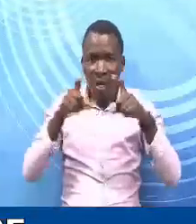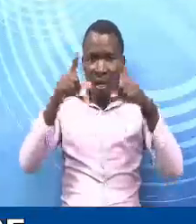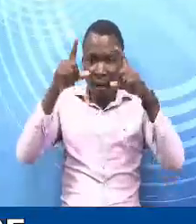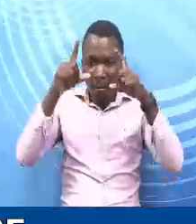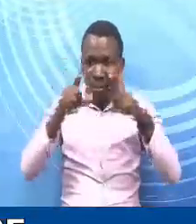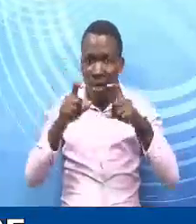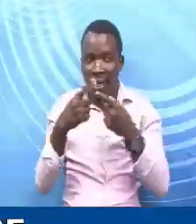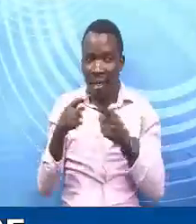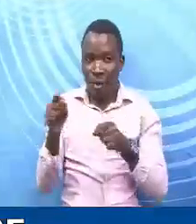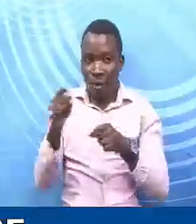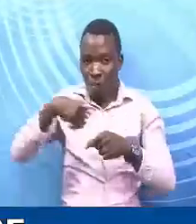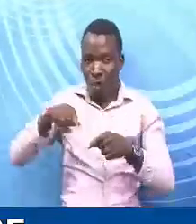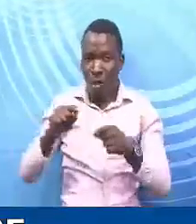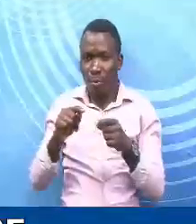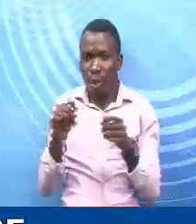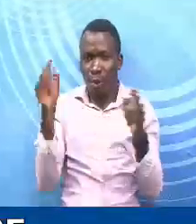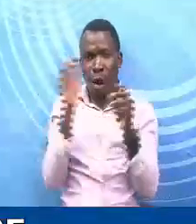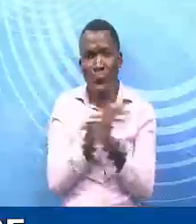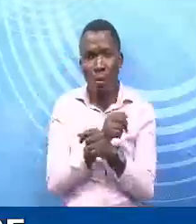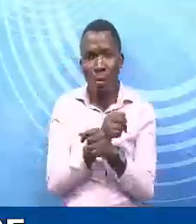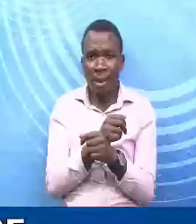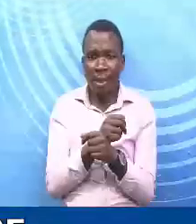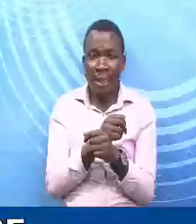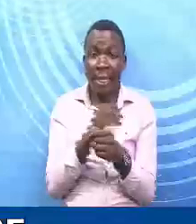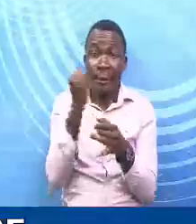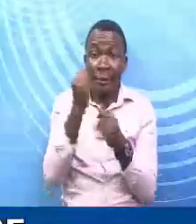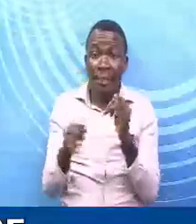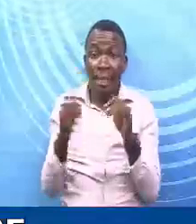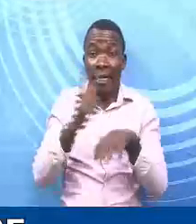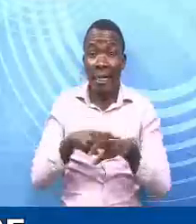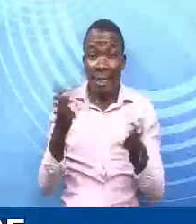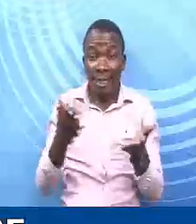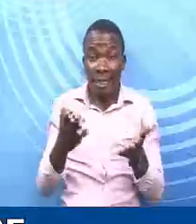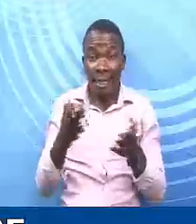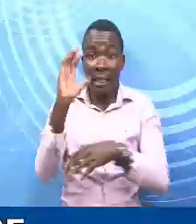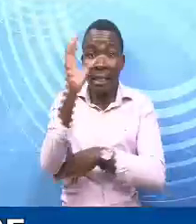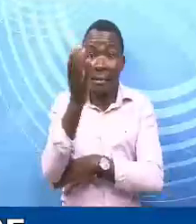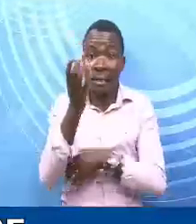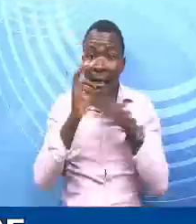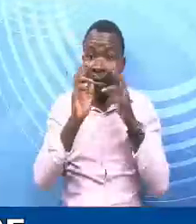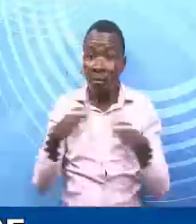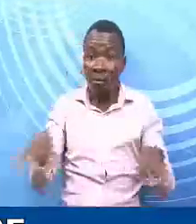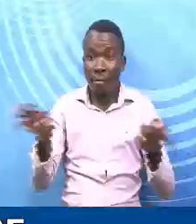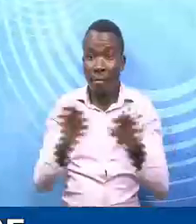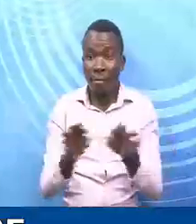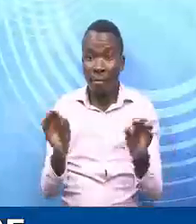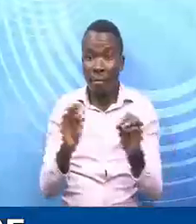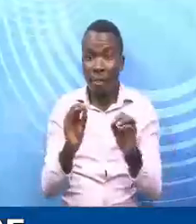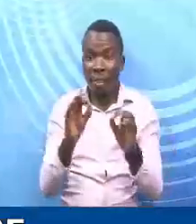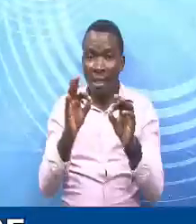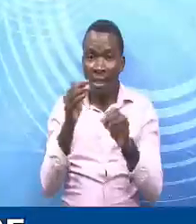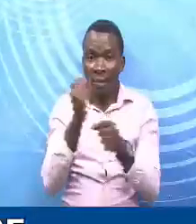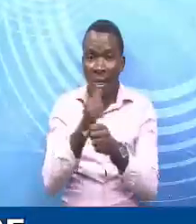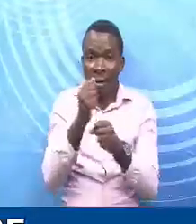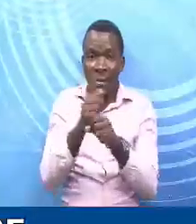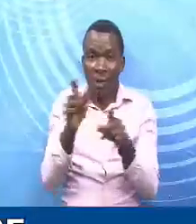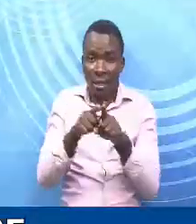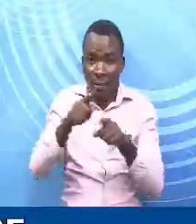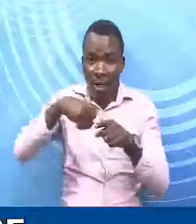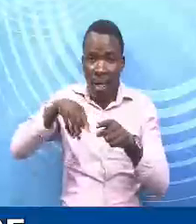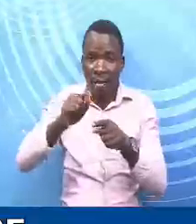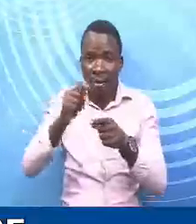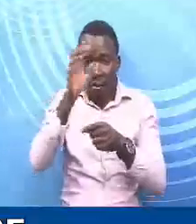mbese duseye tubura, twabuze amaherezo yacu. Ibi biti ndi kubona ndacyo byamara rwose. Icyakorwa ni uko mbese natwe